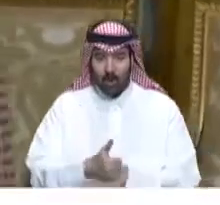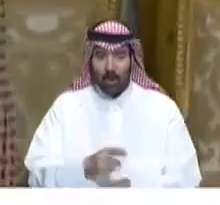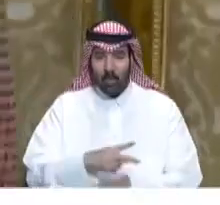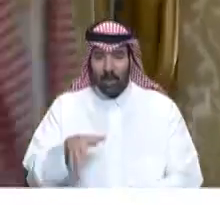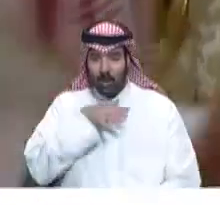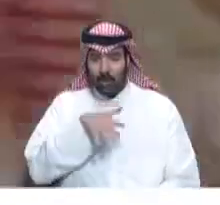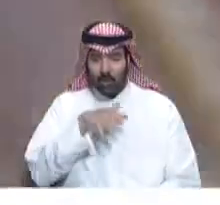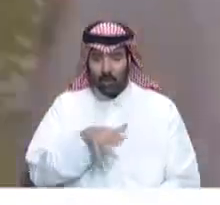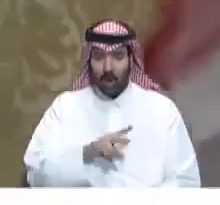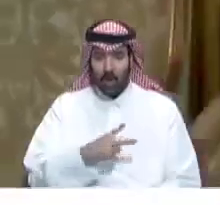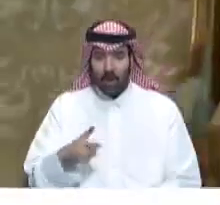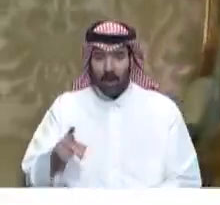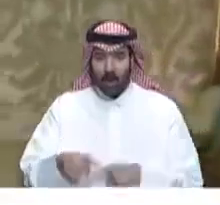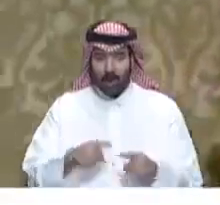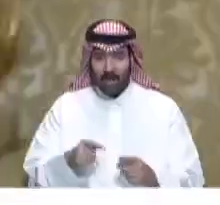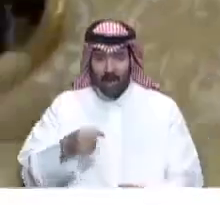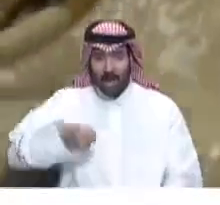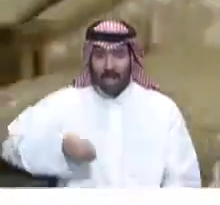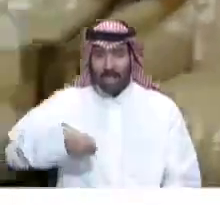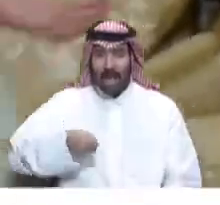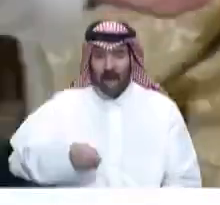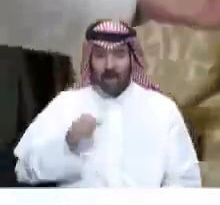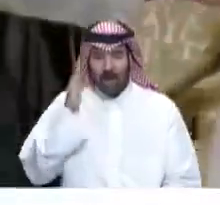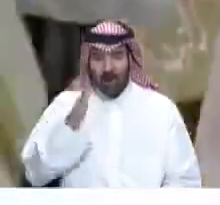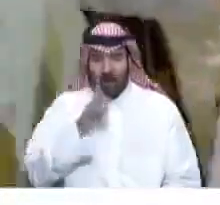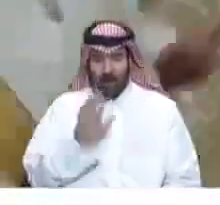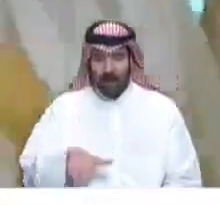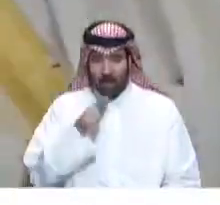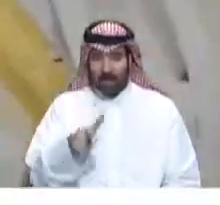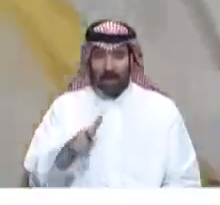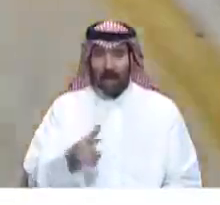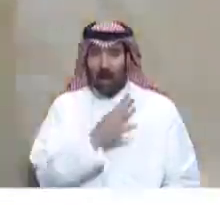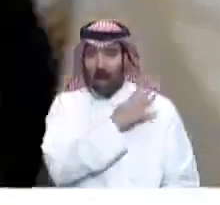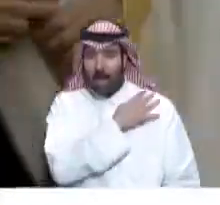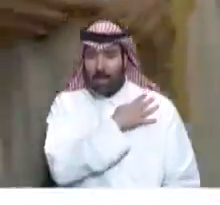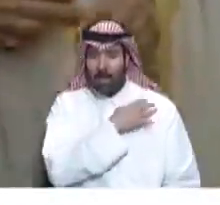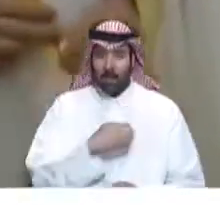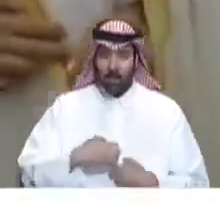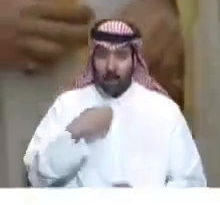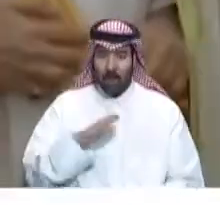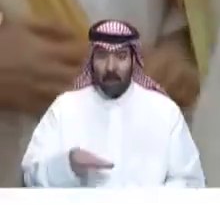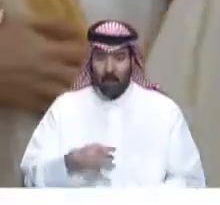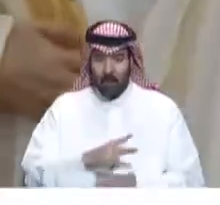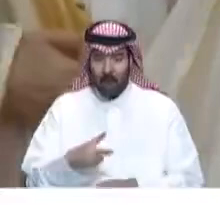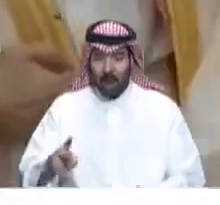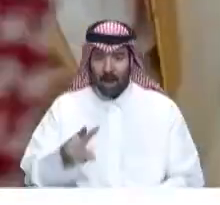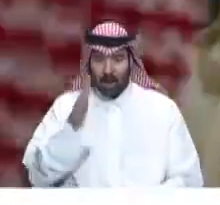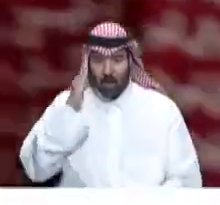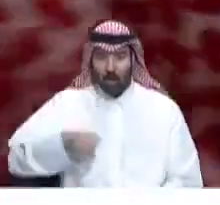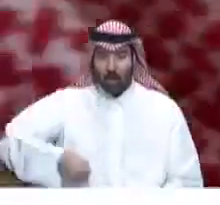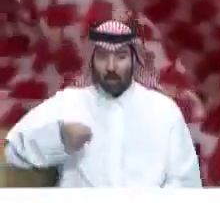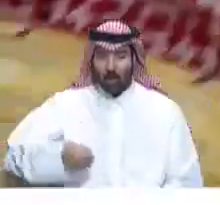الفضيلة والعلماء والمشايخ والمعالي وكبار المسؤولين من مدنيين وعسكريين الذين قدموا